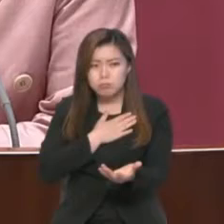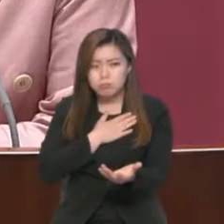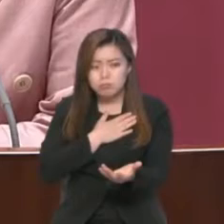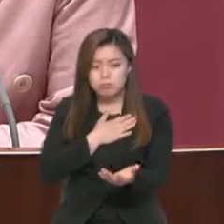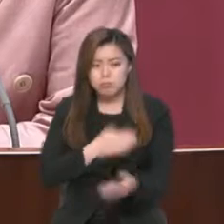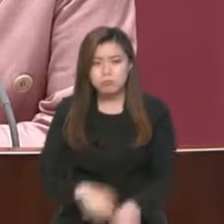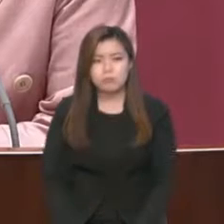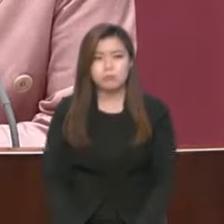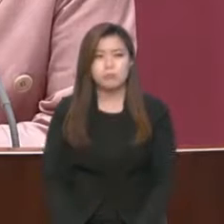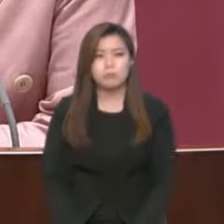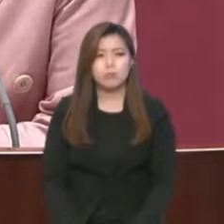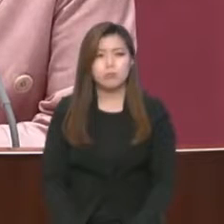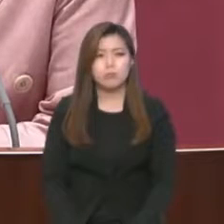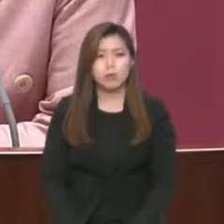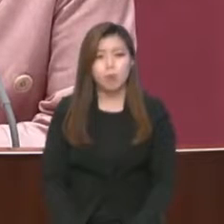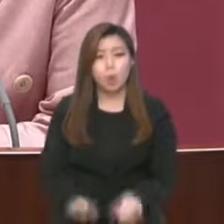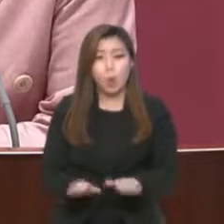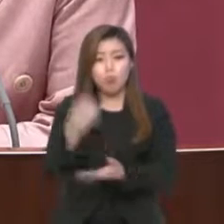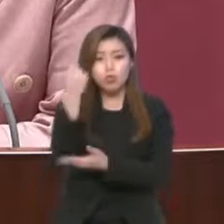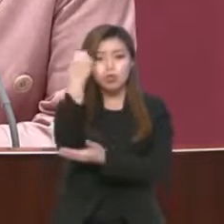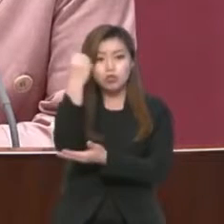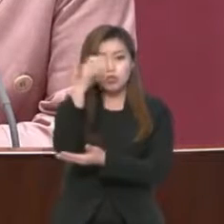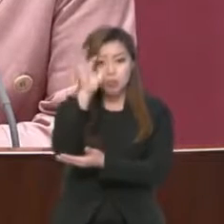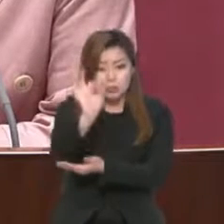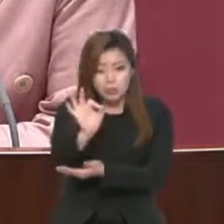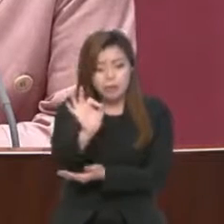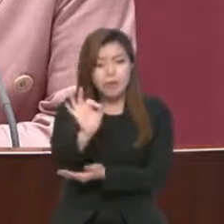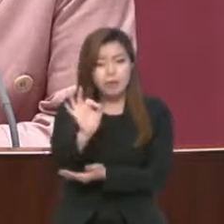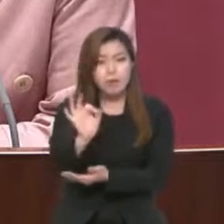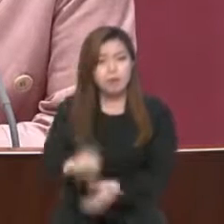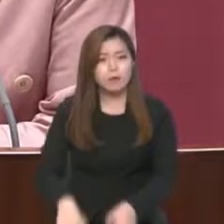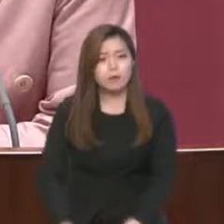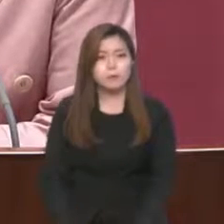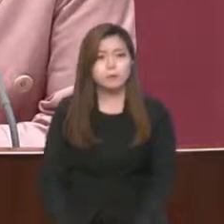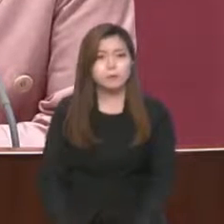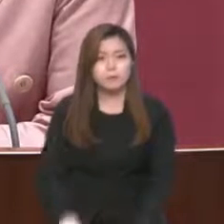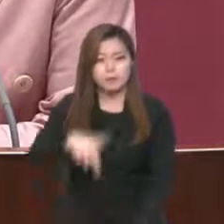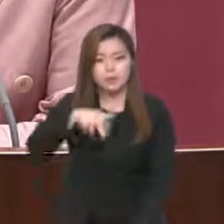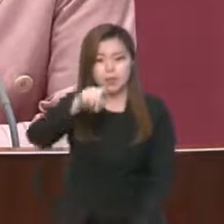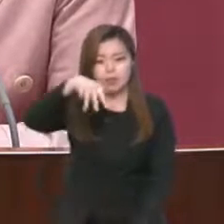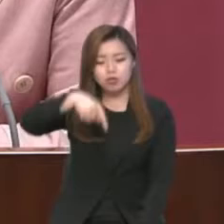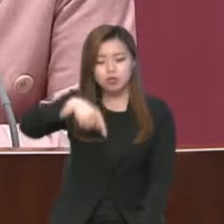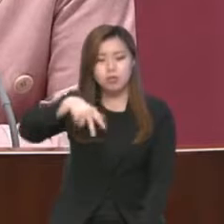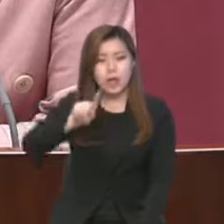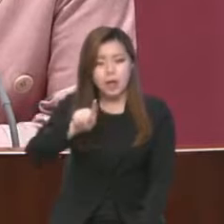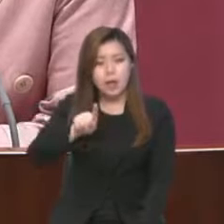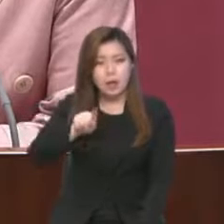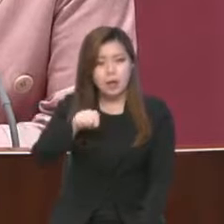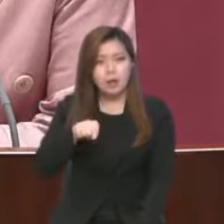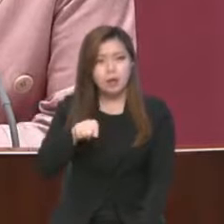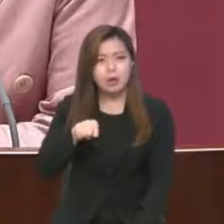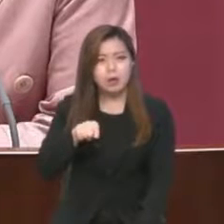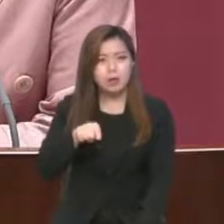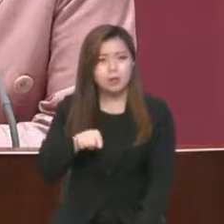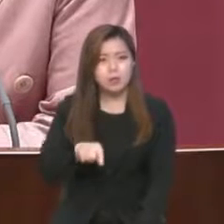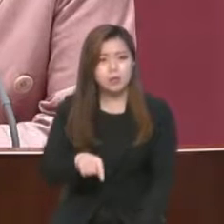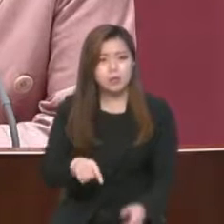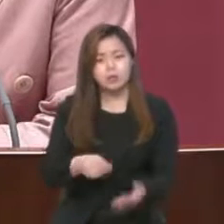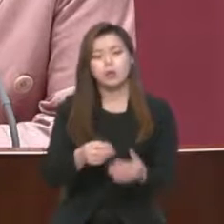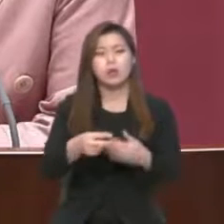것처럼 말씀하시지만 오늘 뉴스를 보니까 이 카투샤에 그 병가 나간 병사들